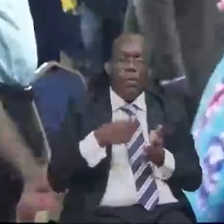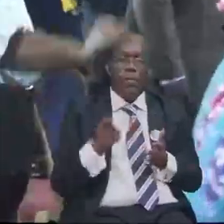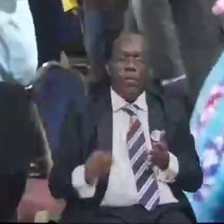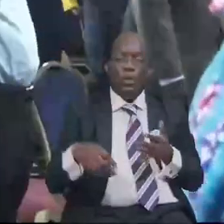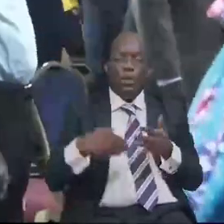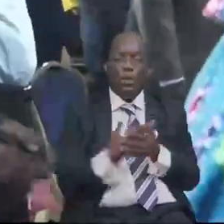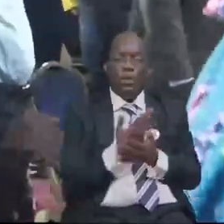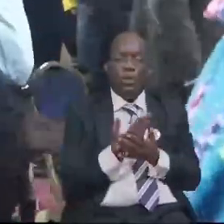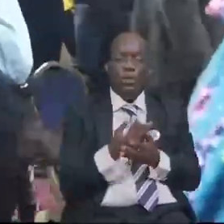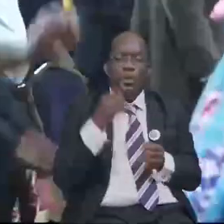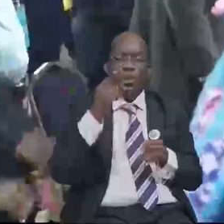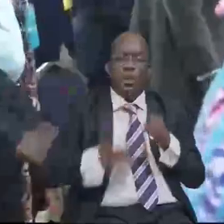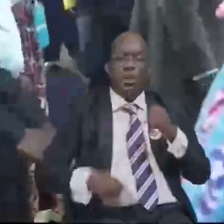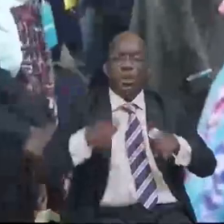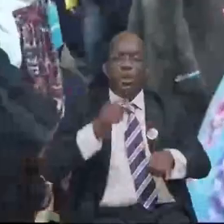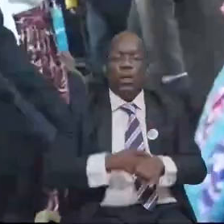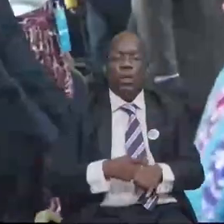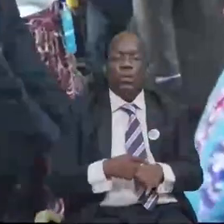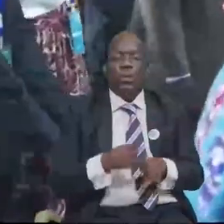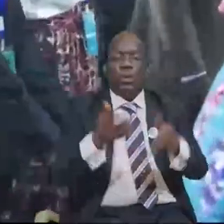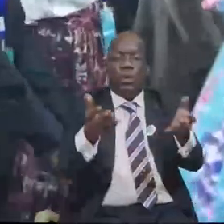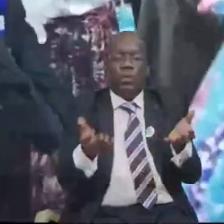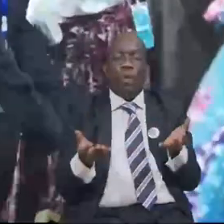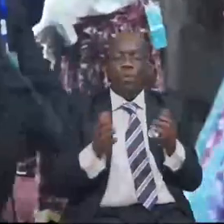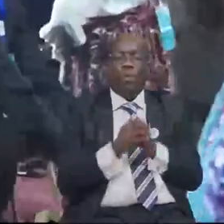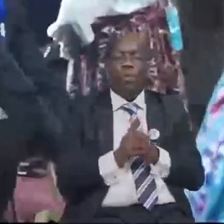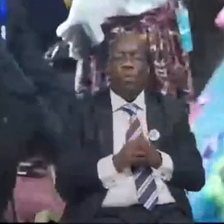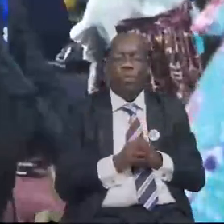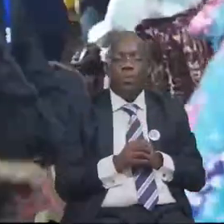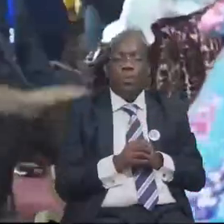Découvre la passion de la fin des temps.